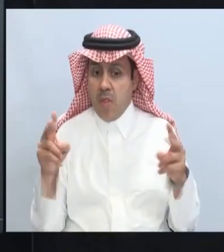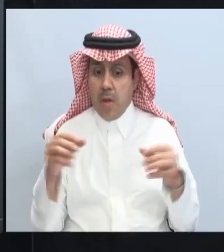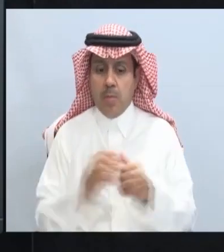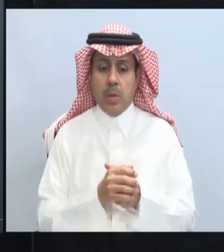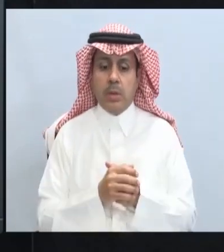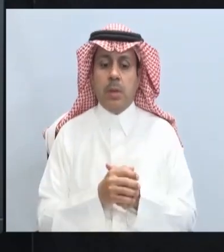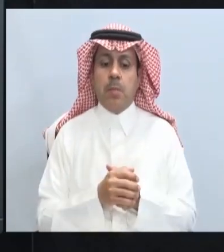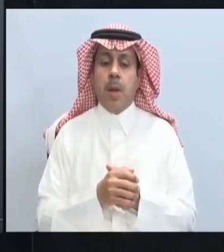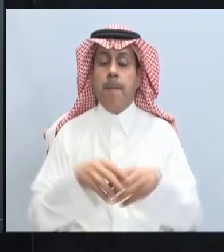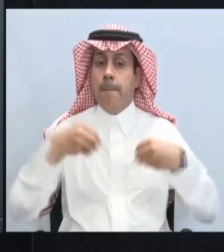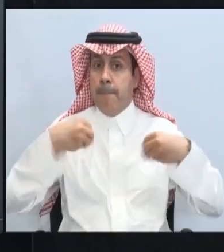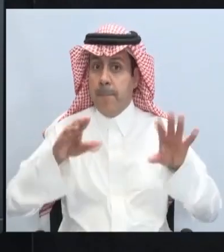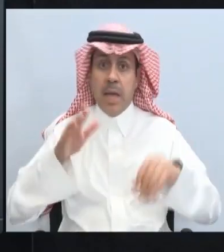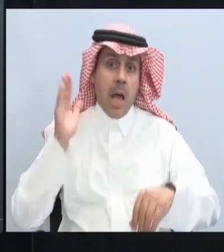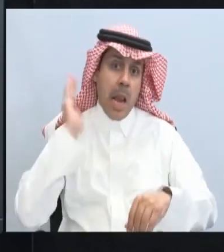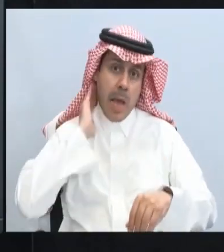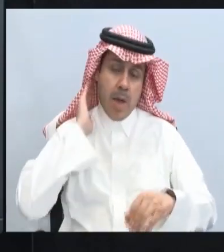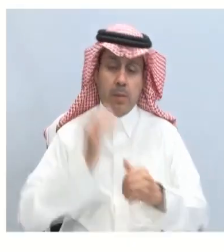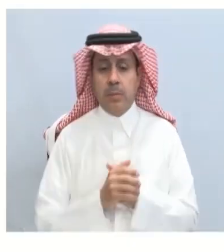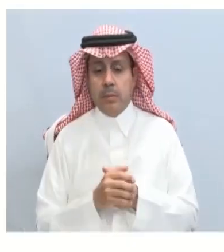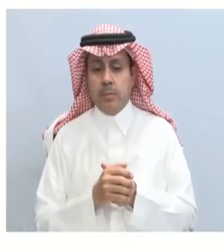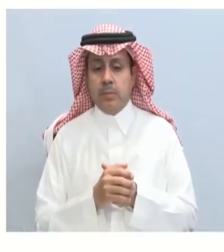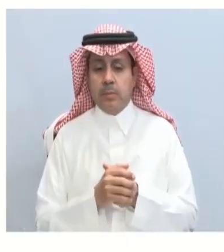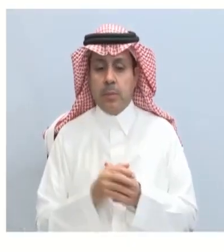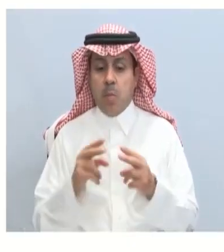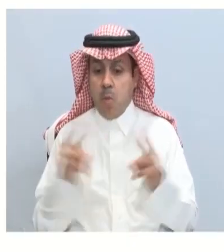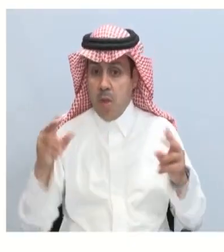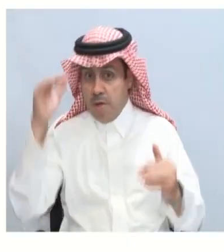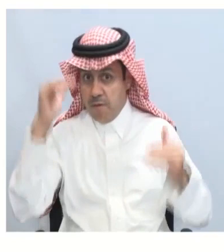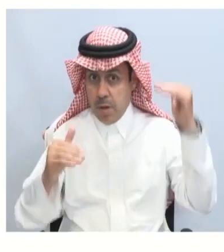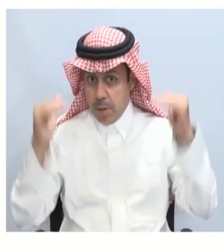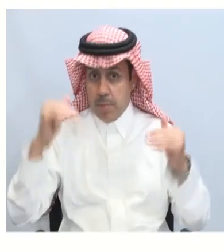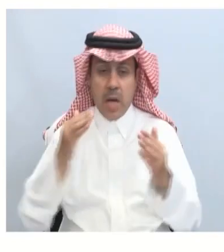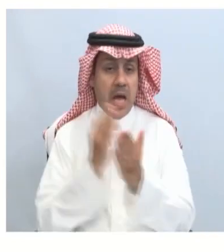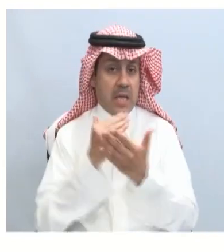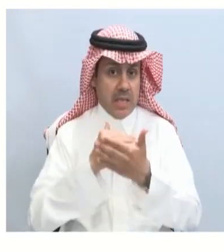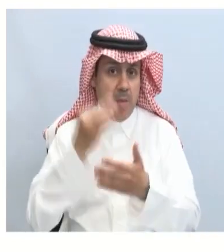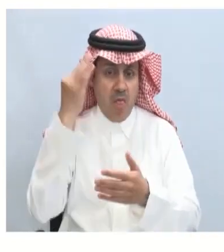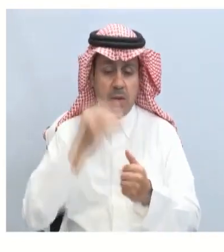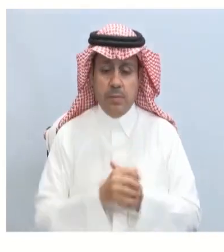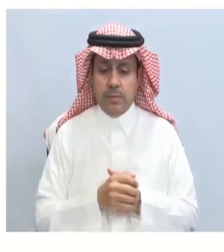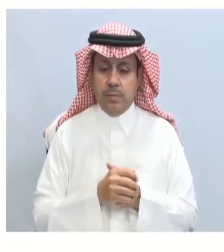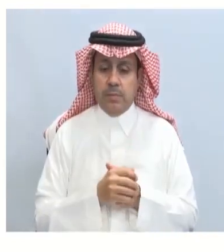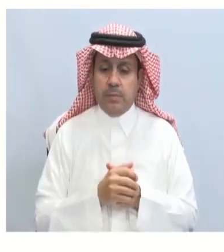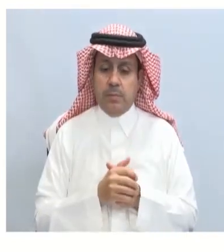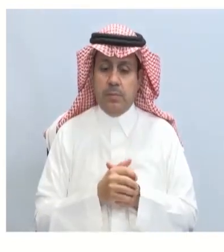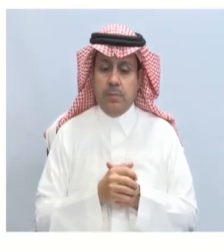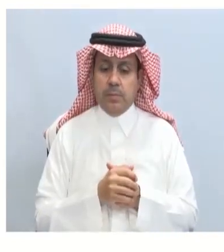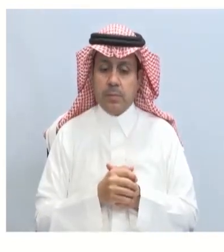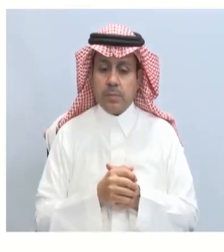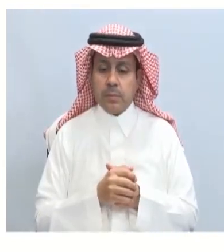وضح المراد ببيع الامانه موضحا الفرق بين اقسامه الثلاثه ناتي واياكم